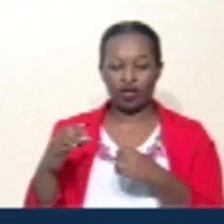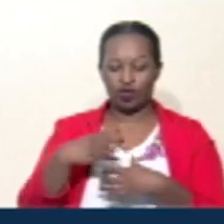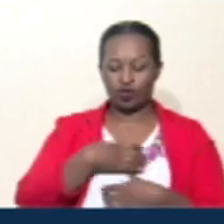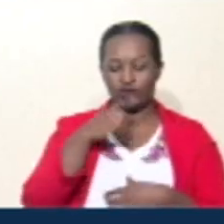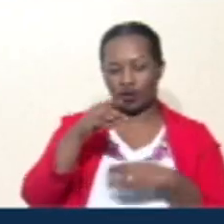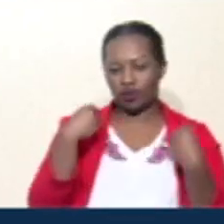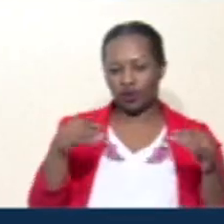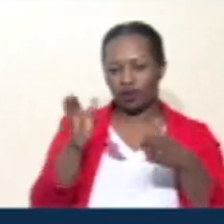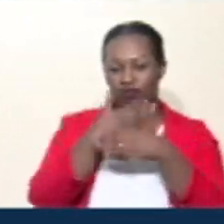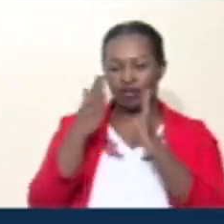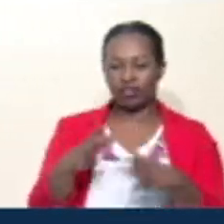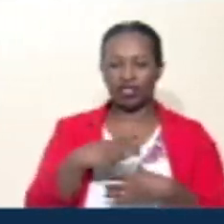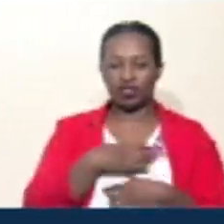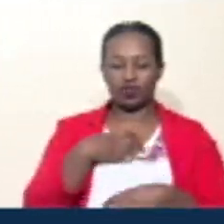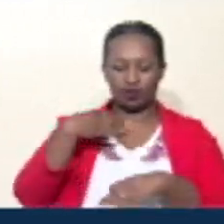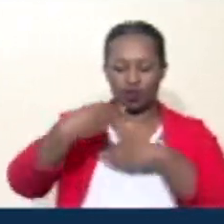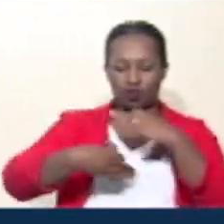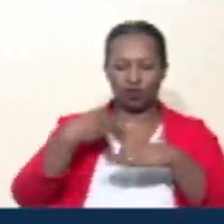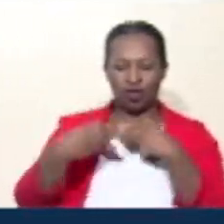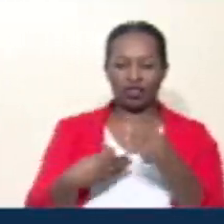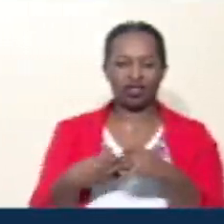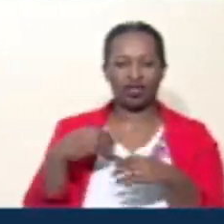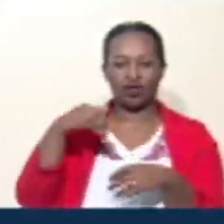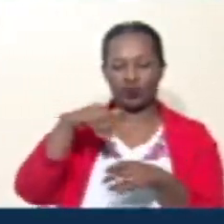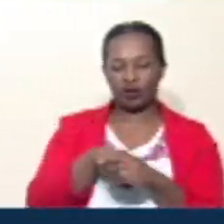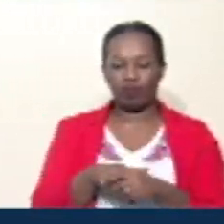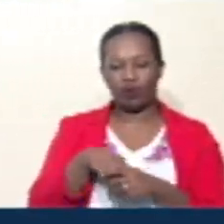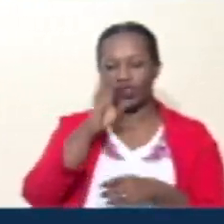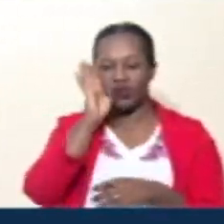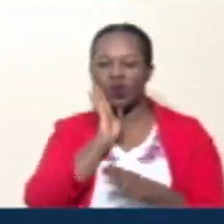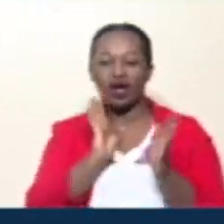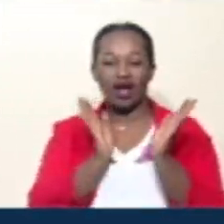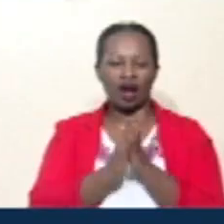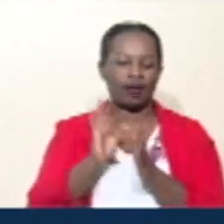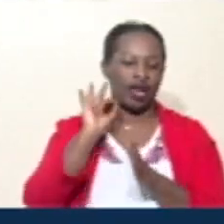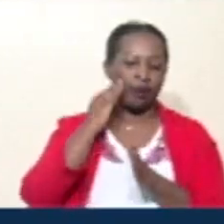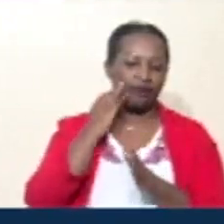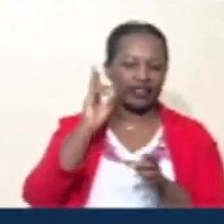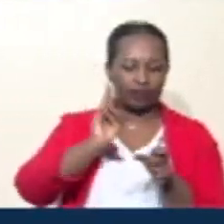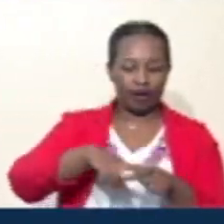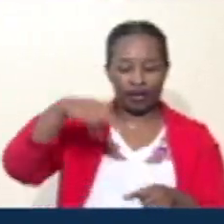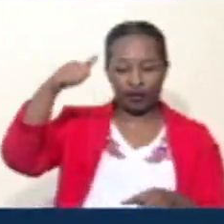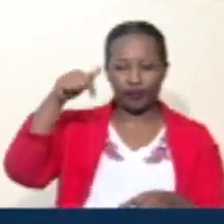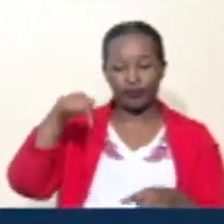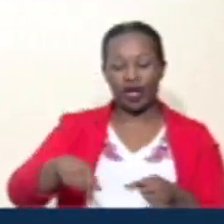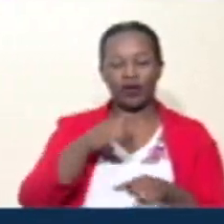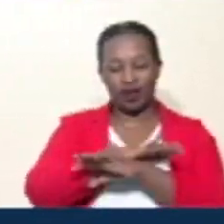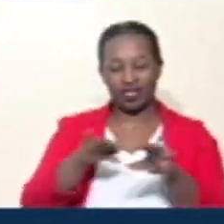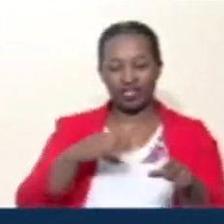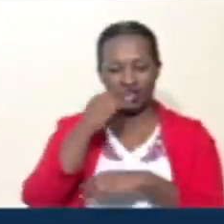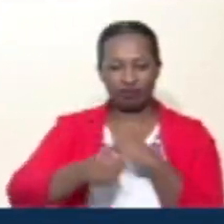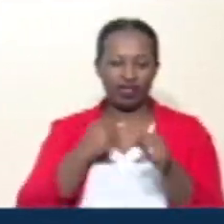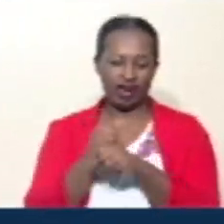n'Inganda yanasuye uruganda rw'ibinyobwa bisembuye n'ibidasembuye rwa Burarirwa. Uru rukaba rumaze imyaka igera kuri